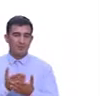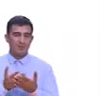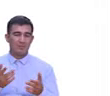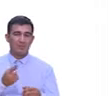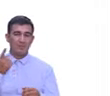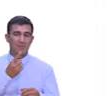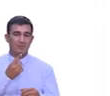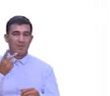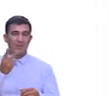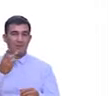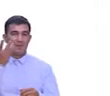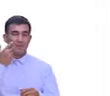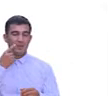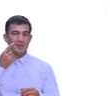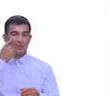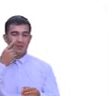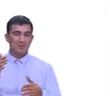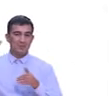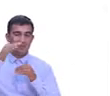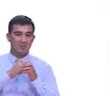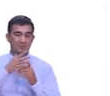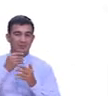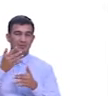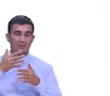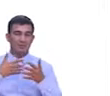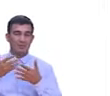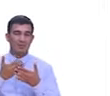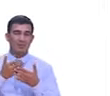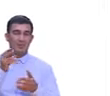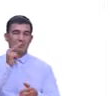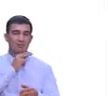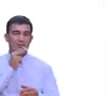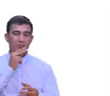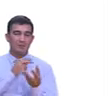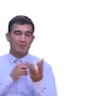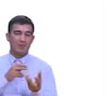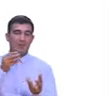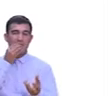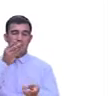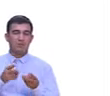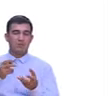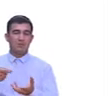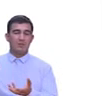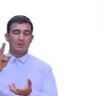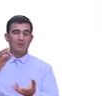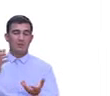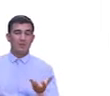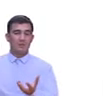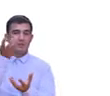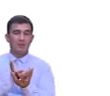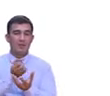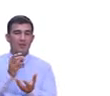Birini ikkinchisining ustiga aynan ustma-ust tushadigan qilib qo'yish mumkin bo'lgan shakllar teng shakllar